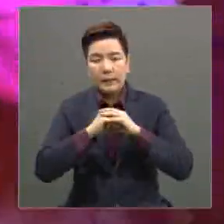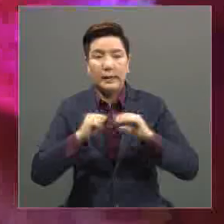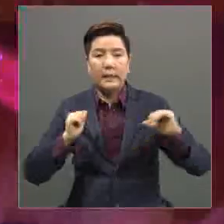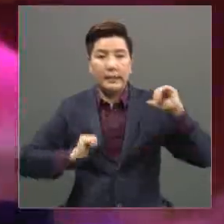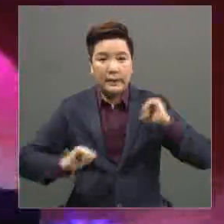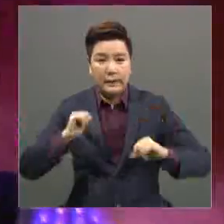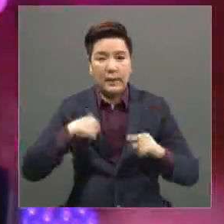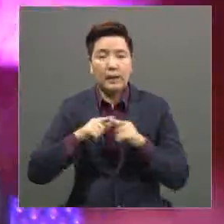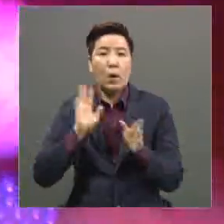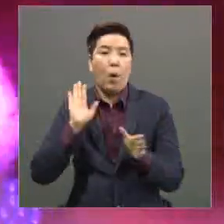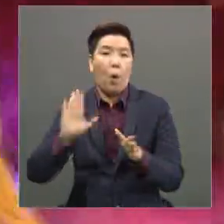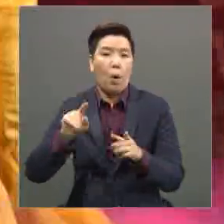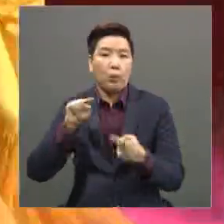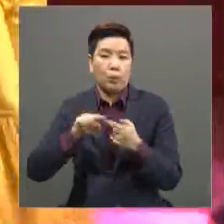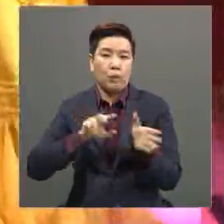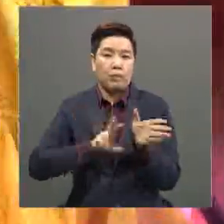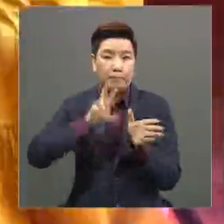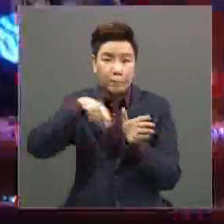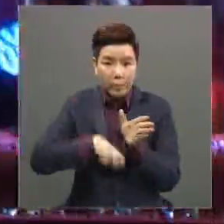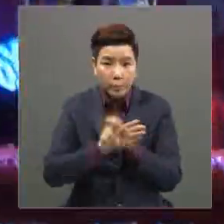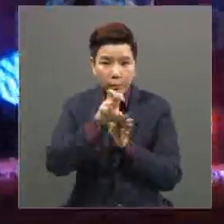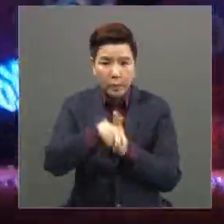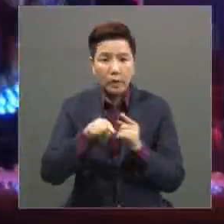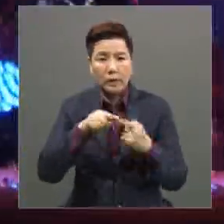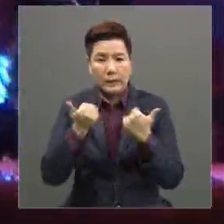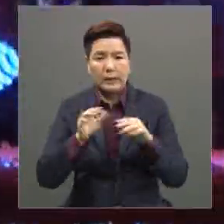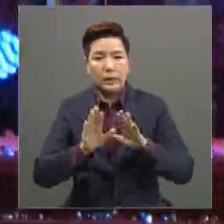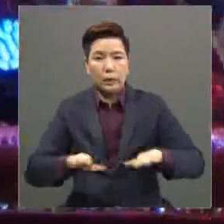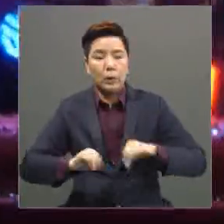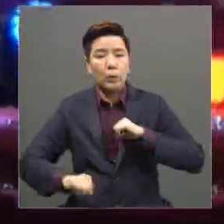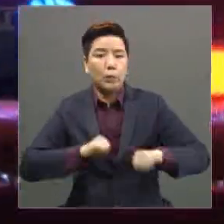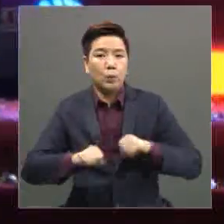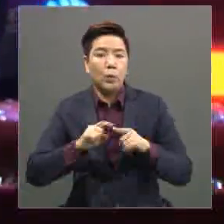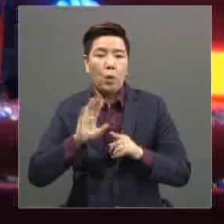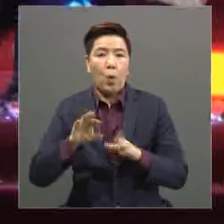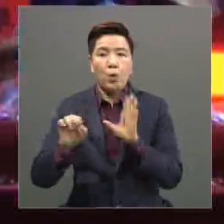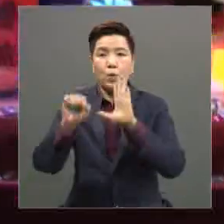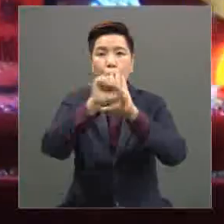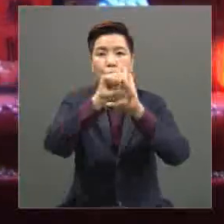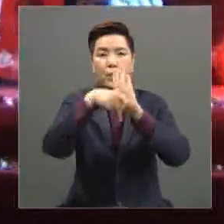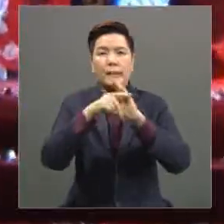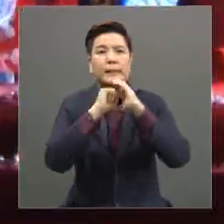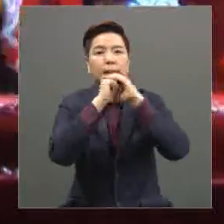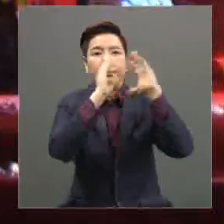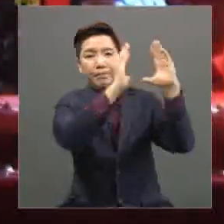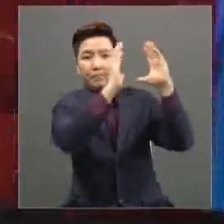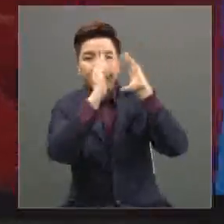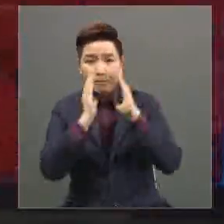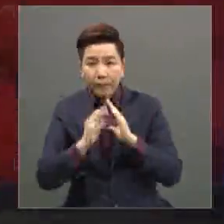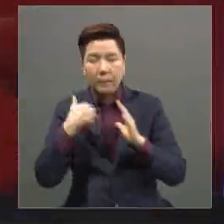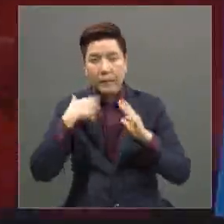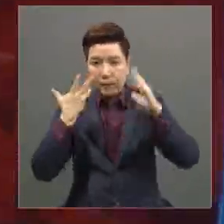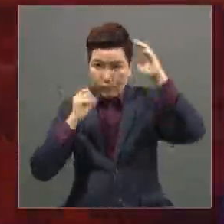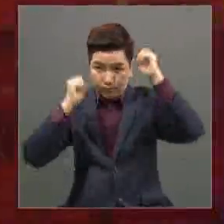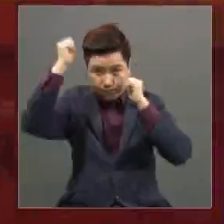ชุดลูกหลานพันมังกรโดยการแสดงโดยนะครับเยาวชนชาวสุพรรณบุรีที่ถอดแบบมาจากจีนมีนะฮะสิงโต